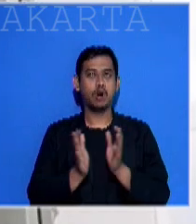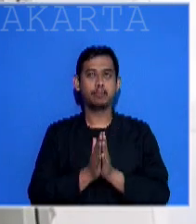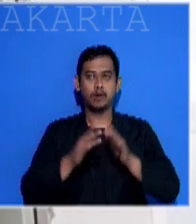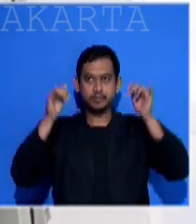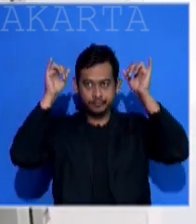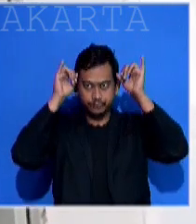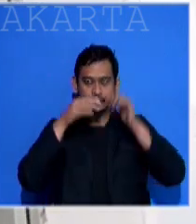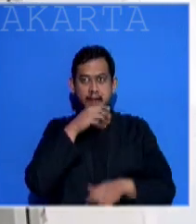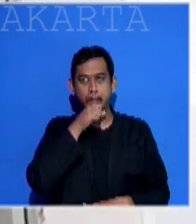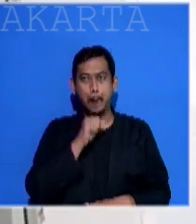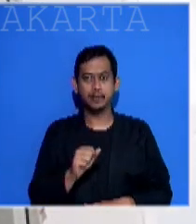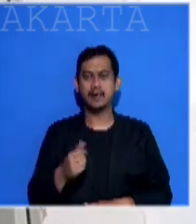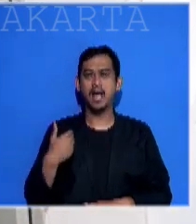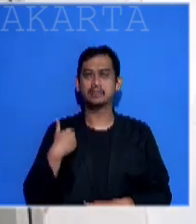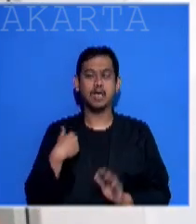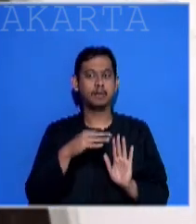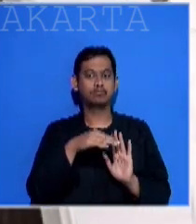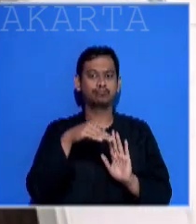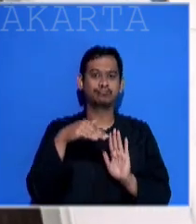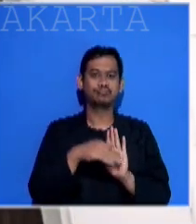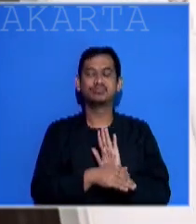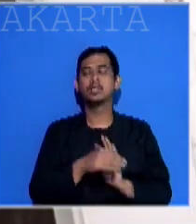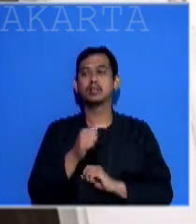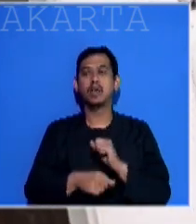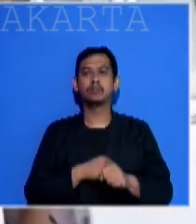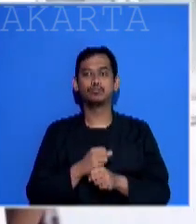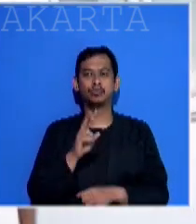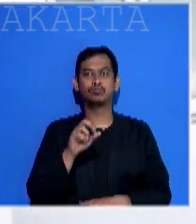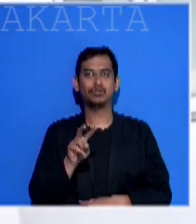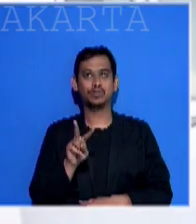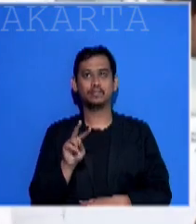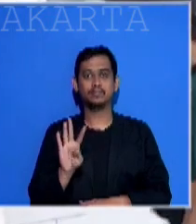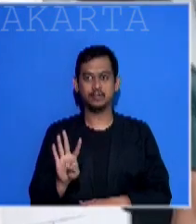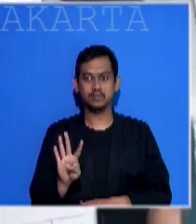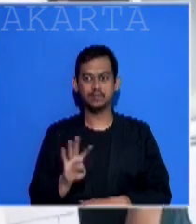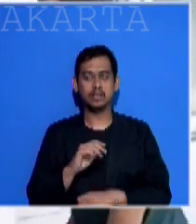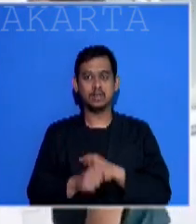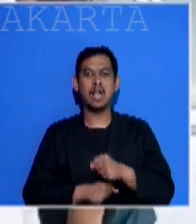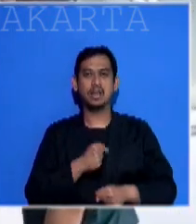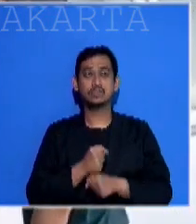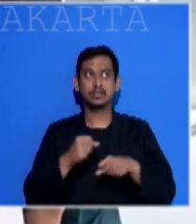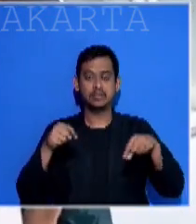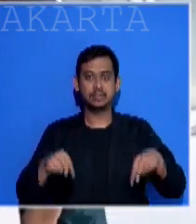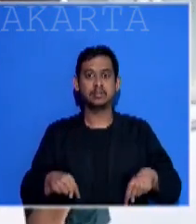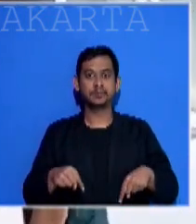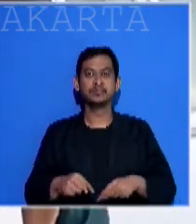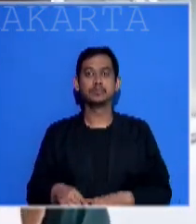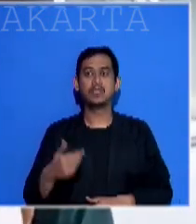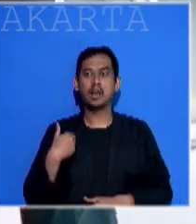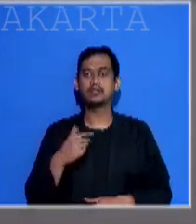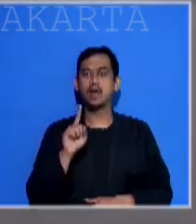phg Wangan Mengalami penurunan pada Idul Adha tahun 2024 untuk tahun 2024 ini sejumlah